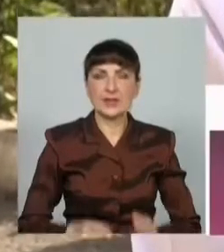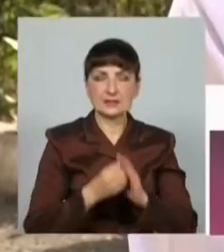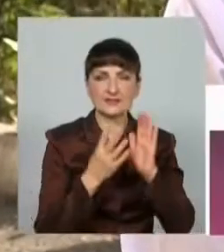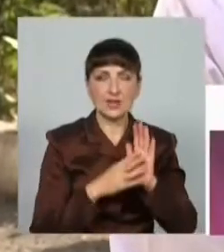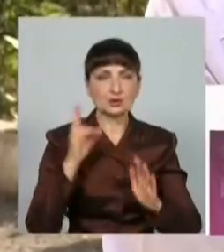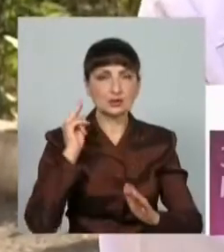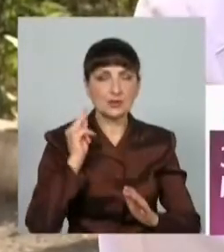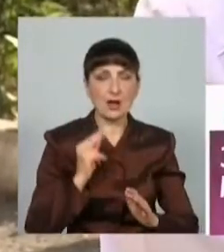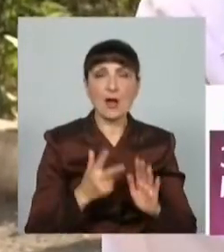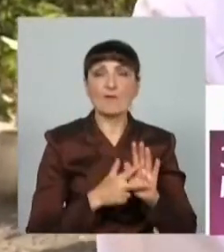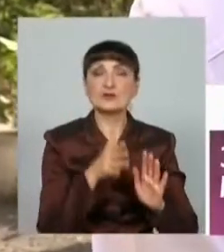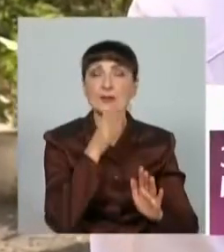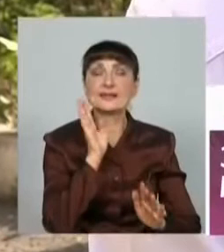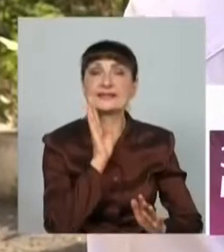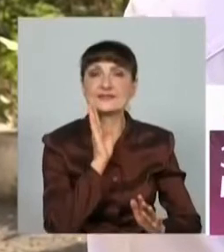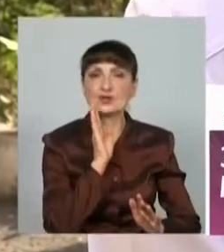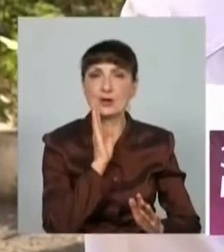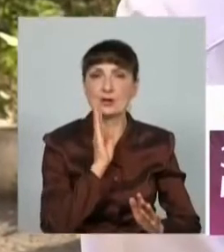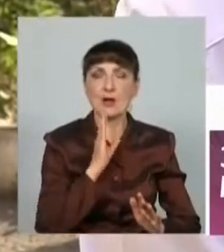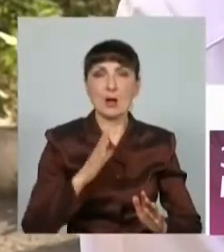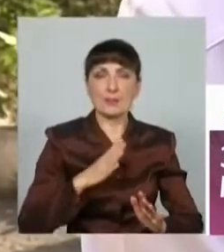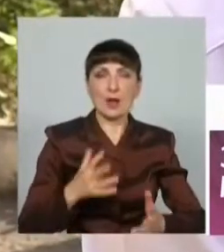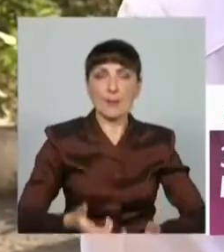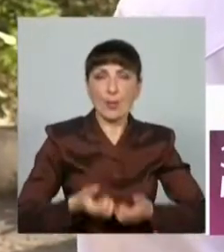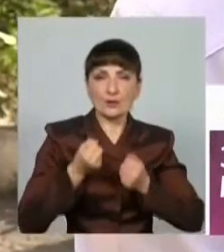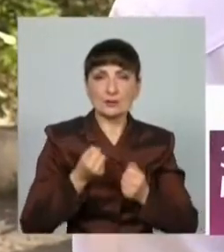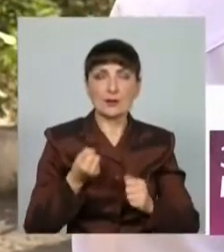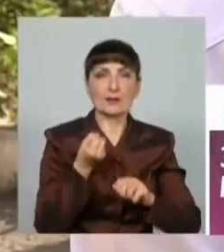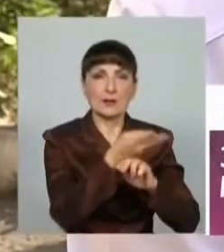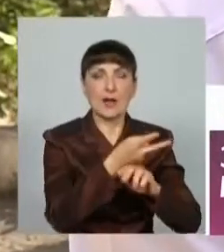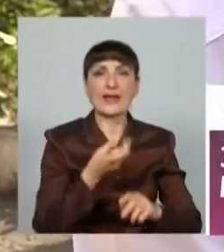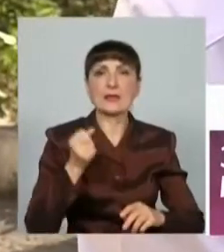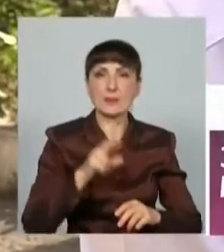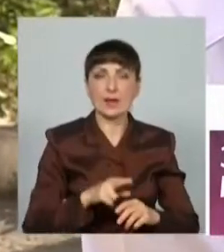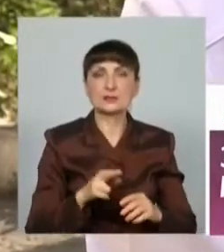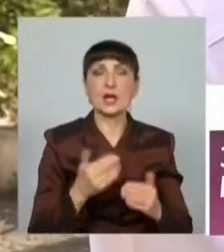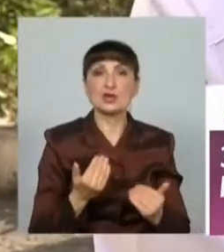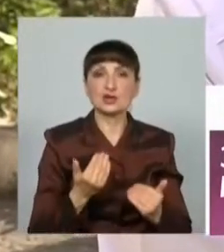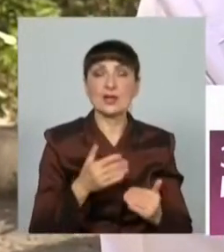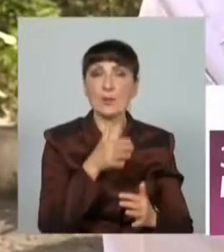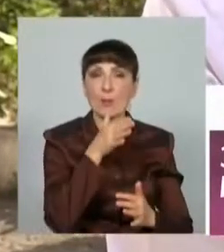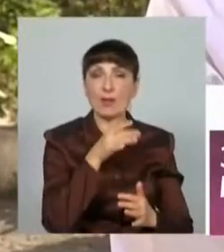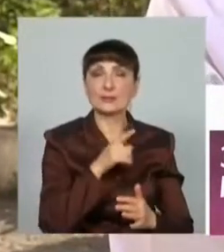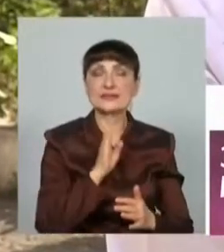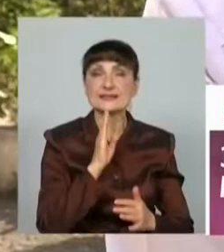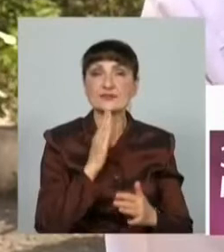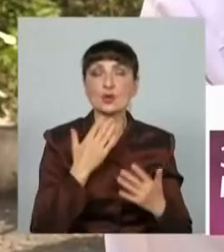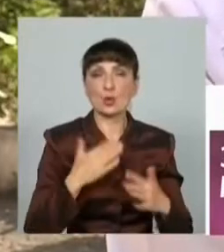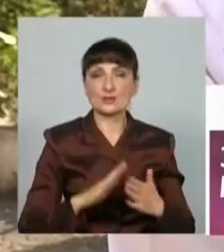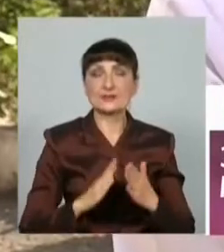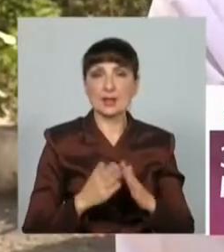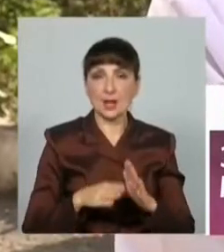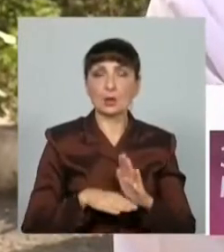19 числа 8-летняя девочка была поднята в реанимацию. В данный момент, на сегодняшний день,